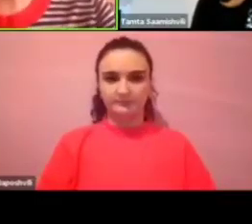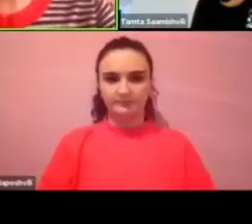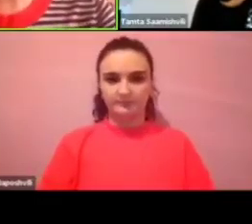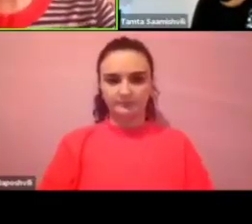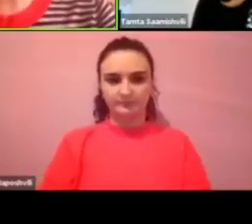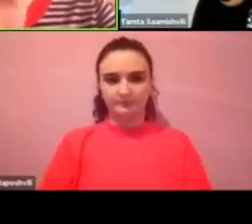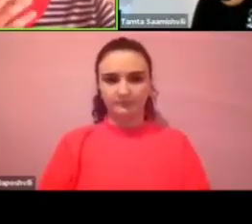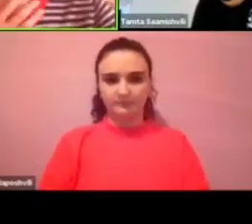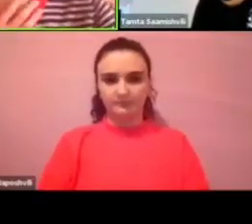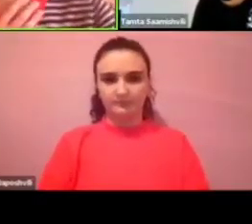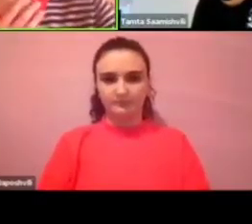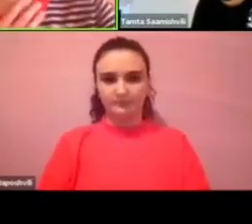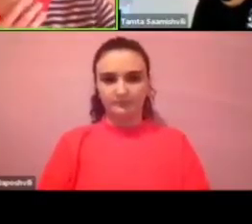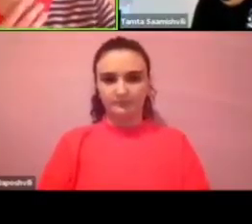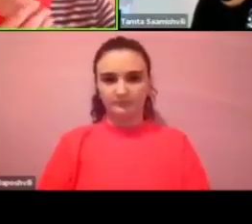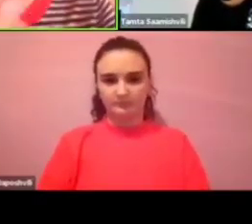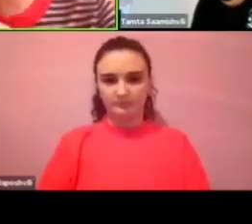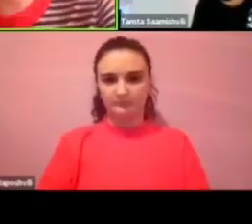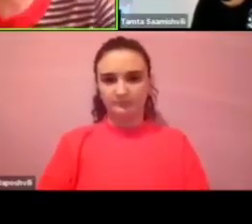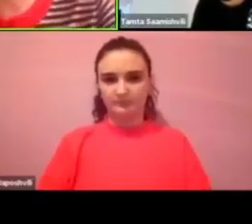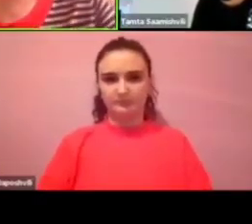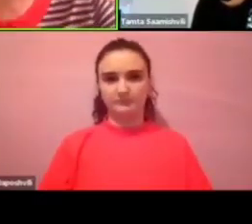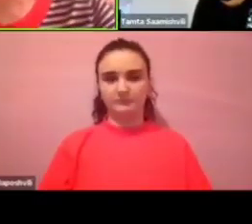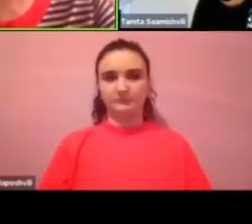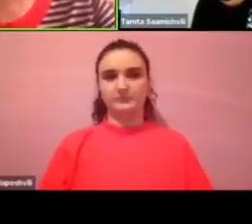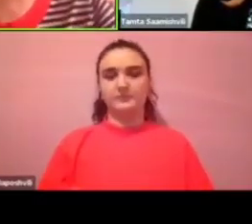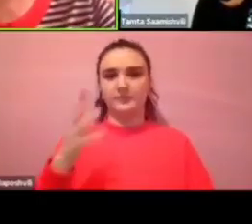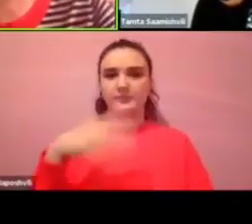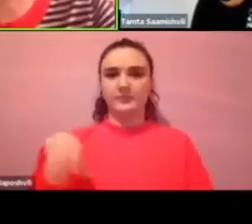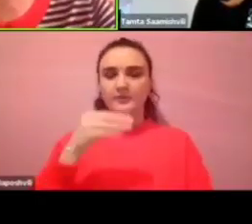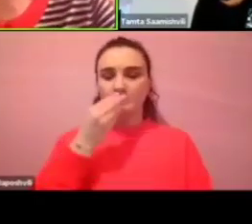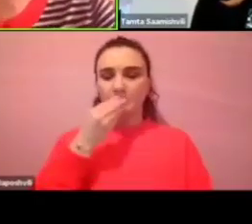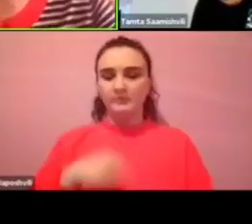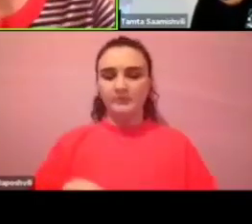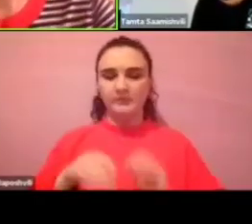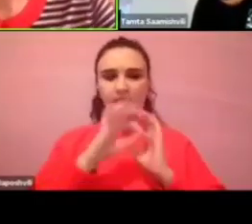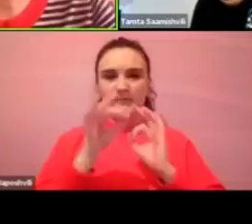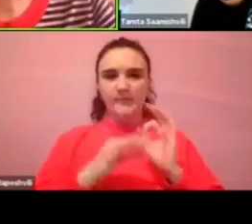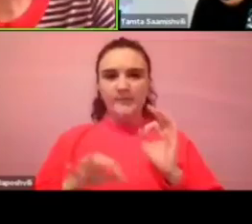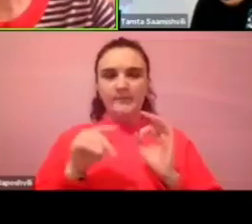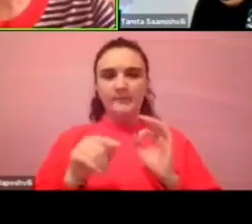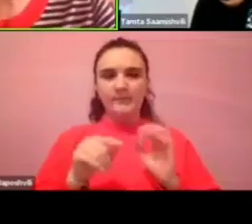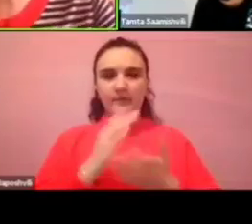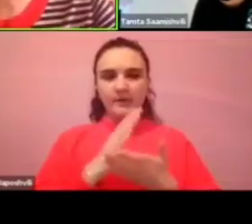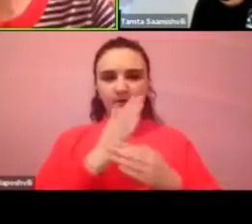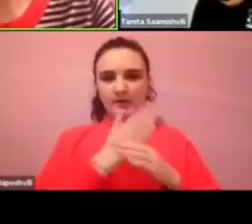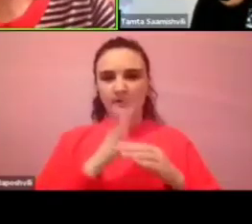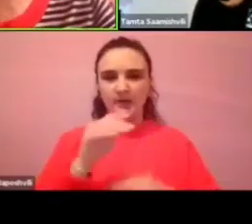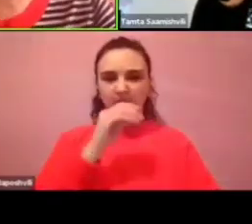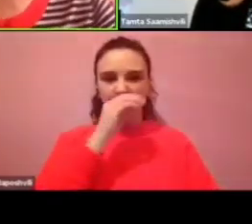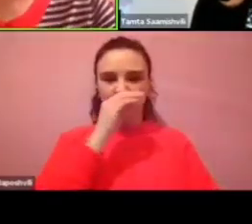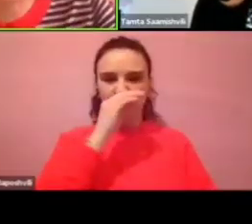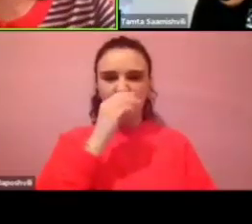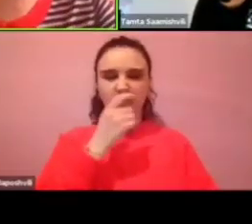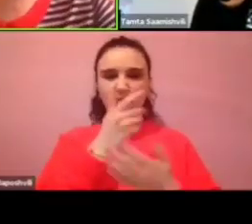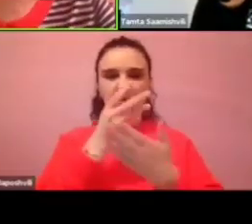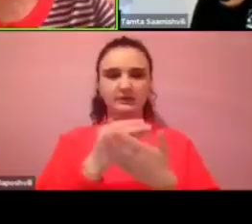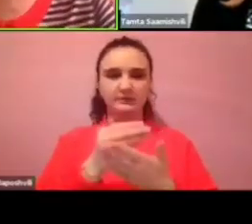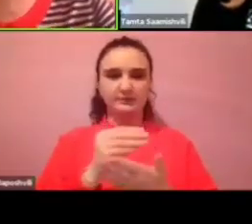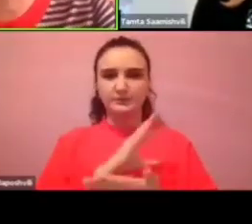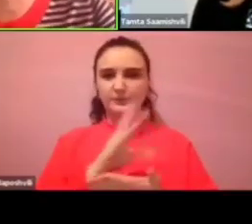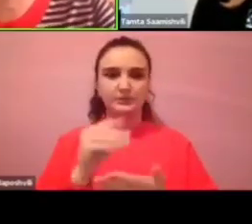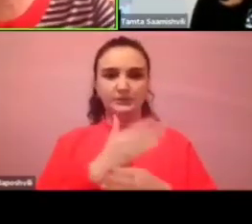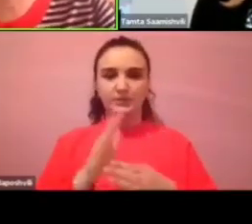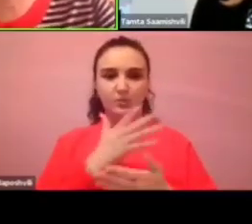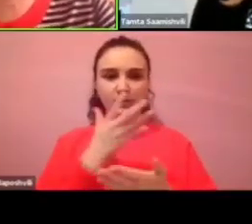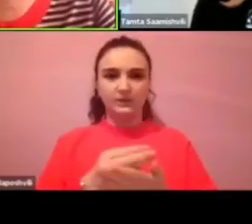ანუ საჭმელის მომნელებელ სისტემაში, ჩვენს ყველა საჭმელის მომნელებელ სისტემაში გვაქვს ცალკე სულ